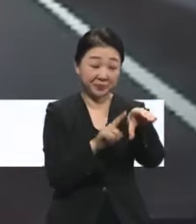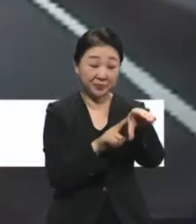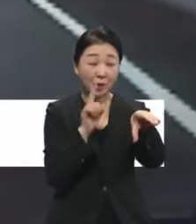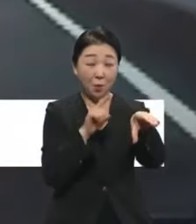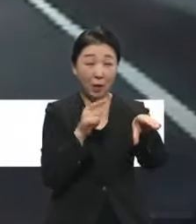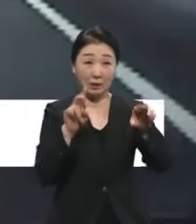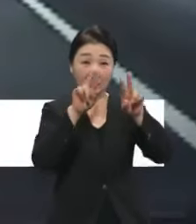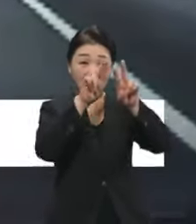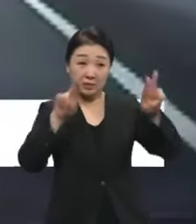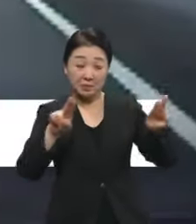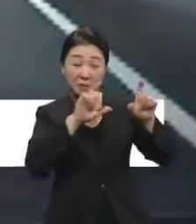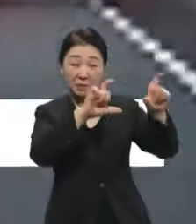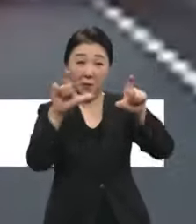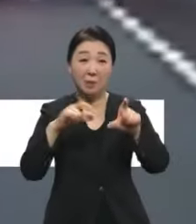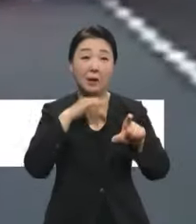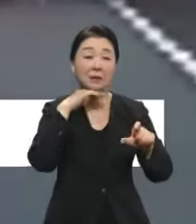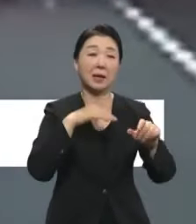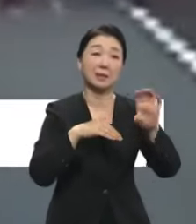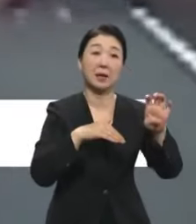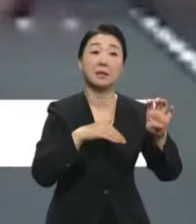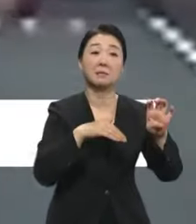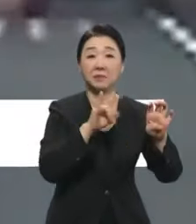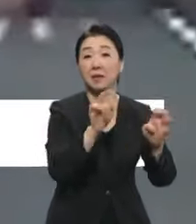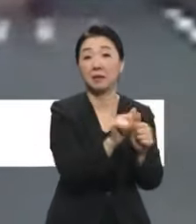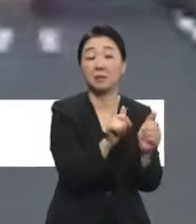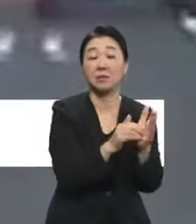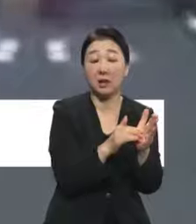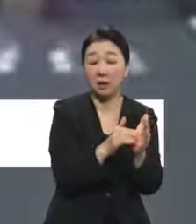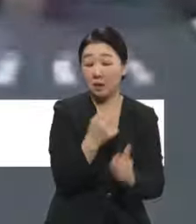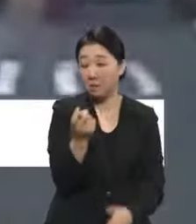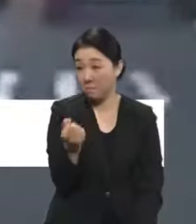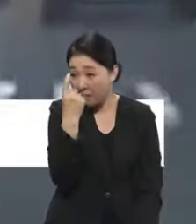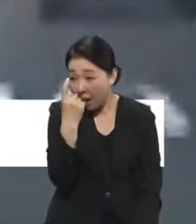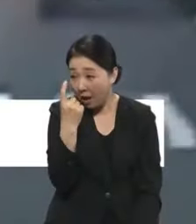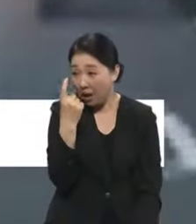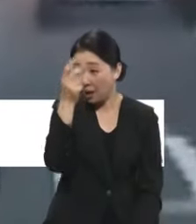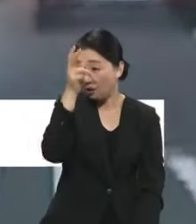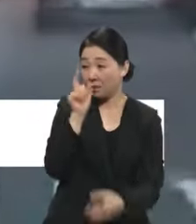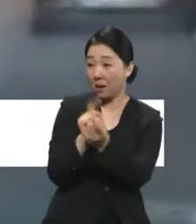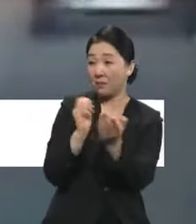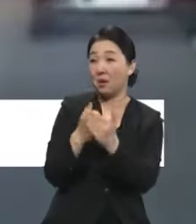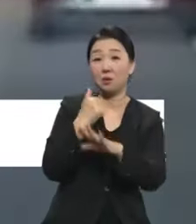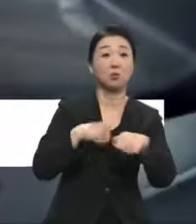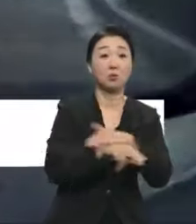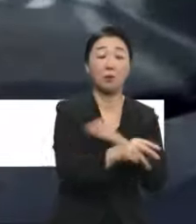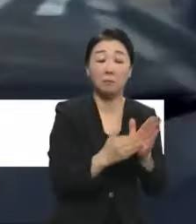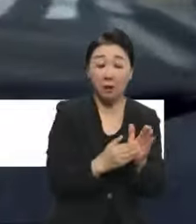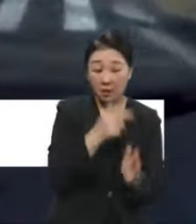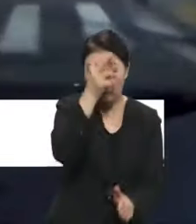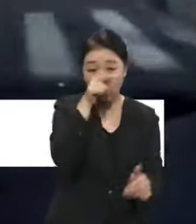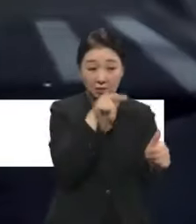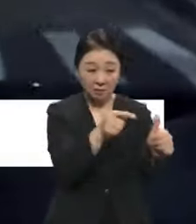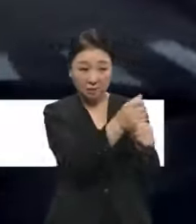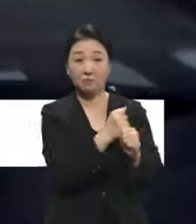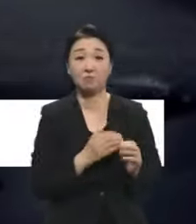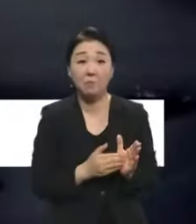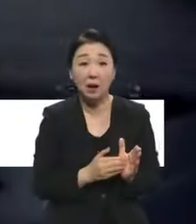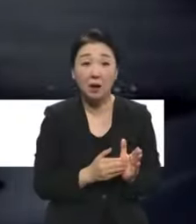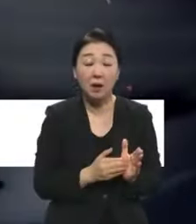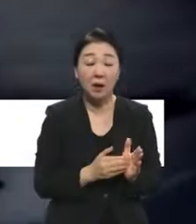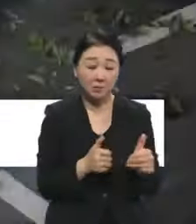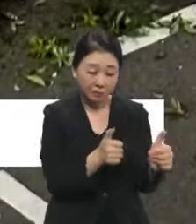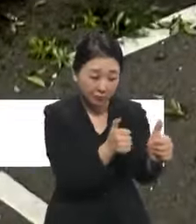지명수배가 내려진 40대 남성. 단속을 하던 경찰을 마주치자 도망치는 겁니다. 경찰은 이 남성을 붙잡았지만